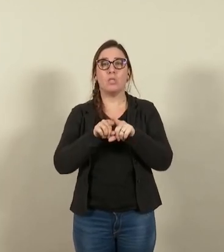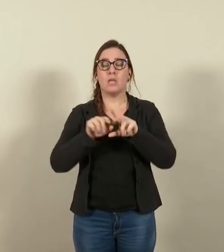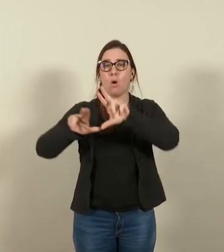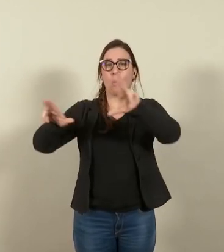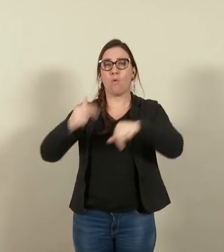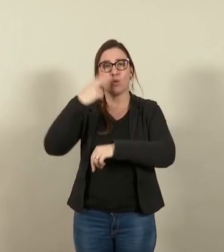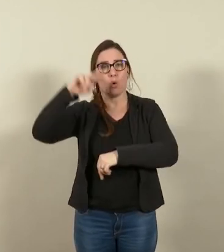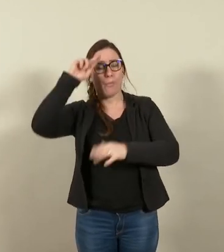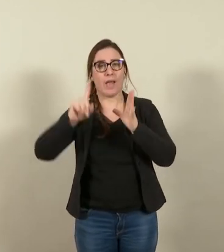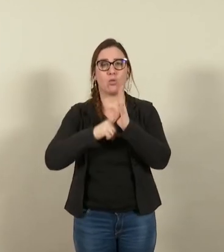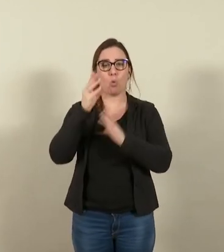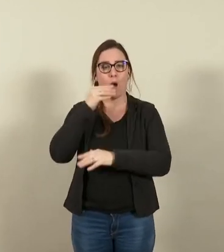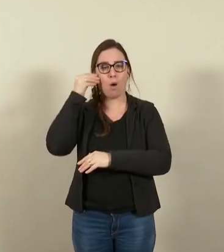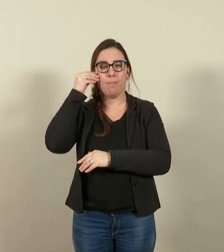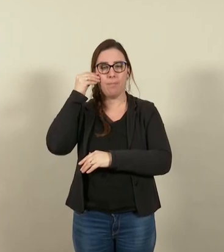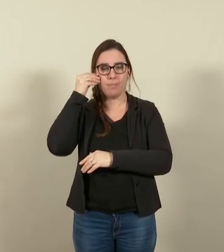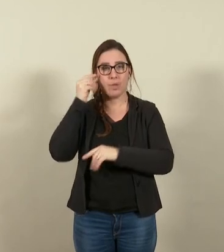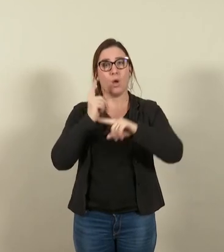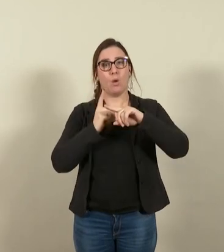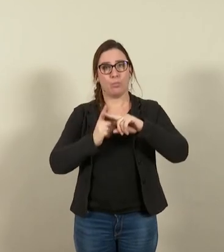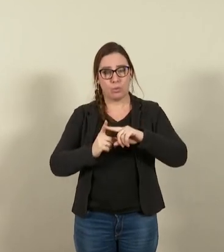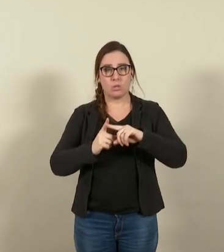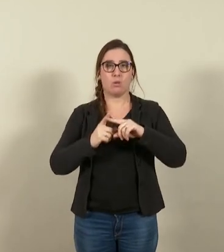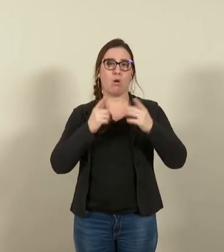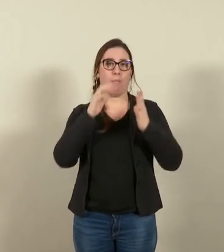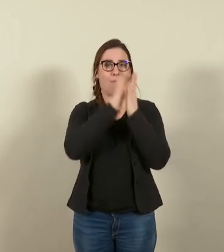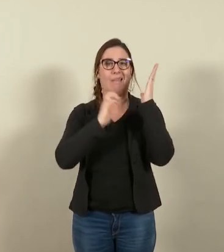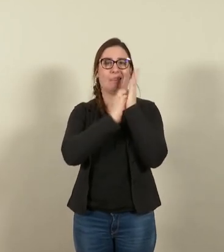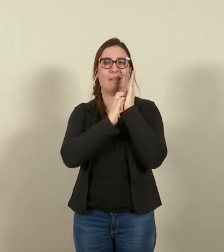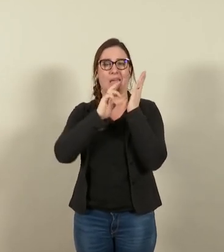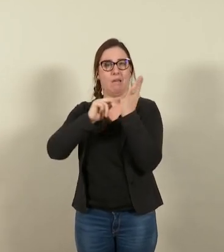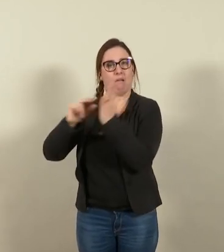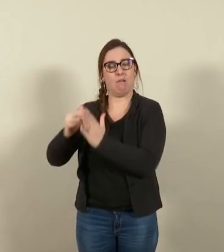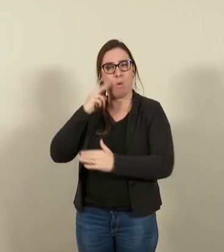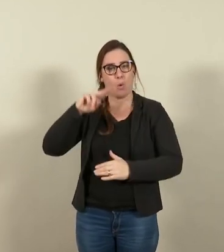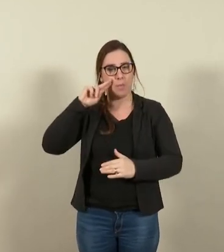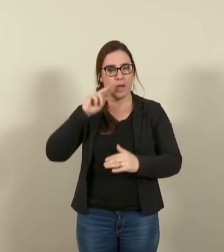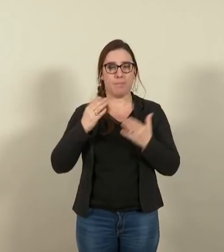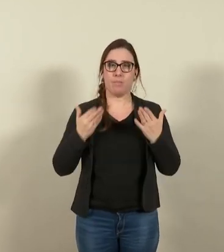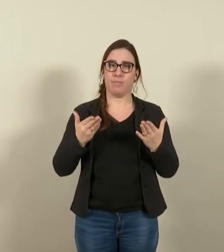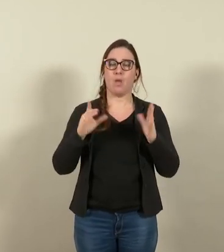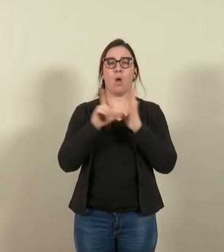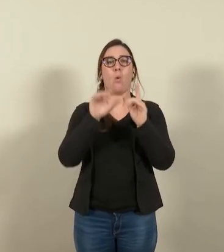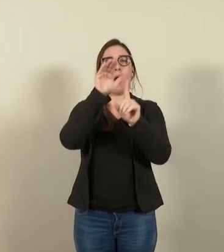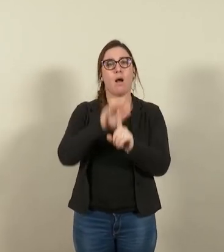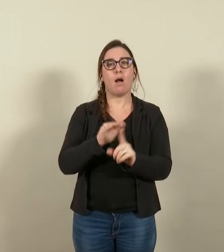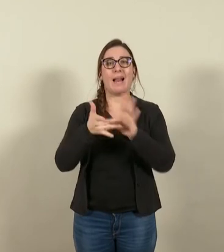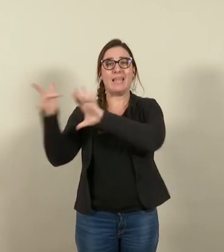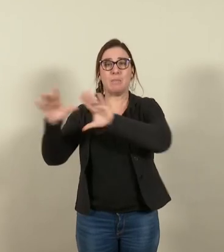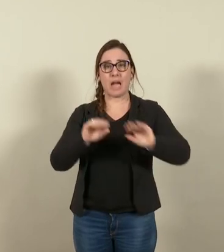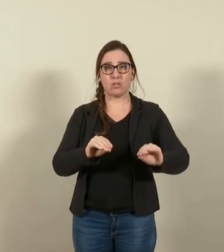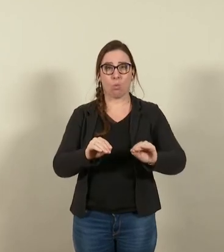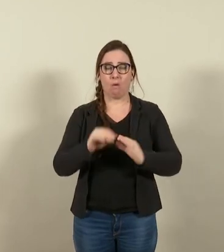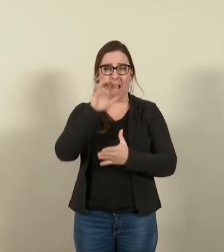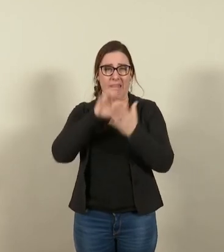européenne des droits de l'homme et des traités européens à ce jour la loi asile et immigration est le texte le